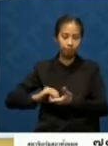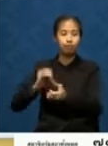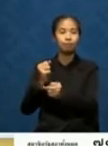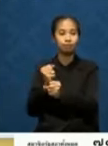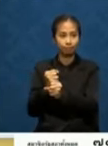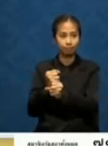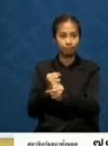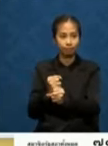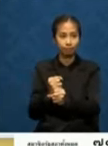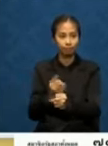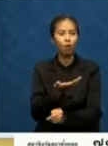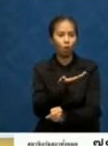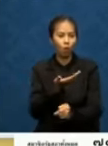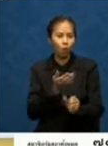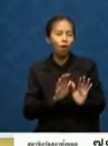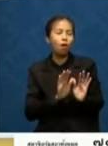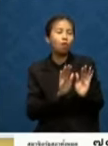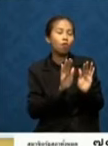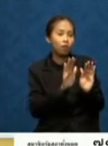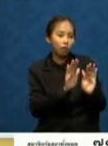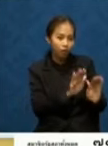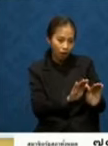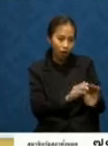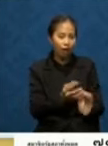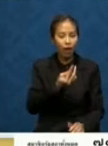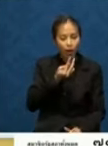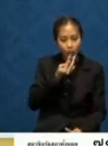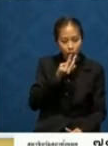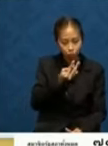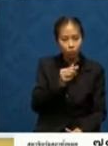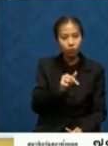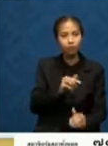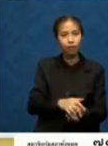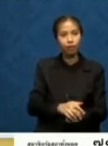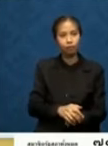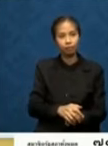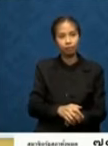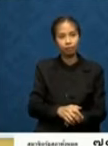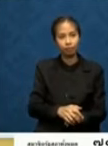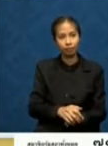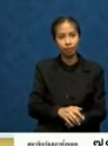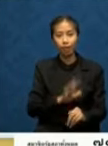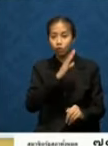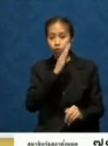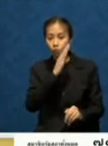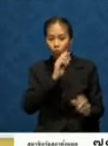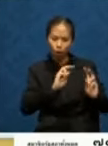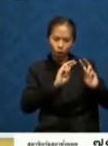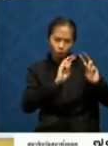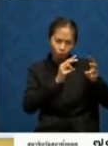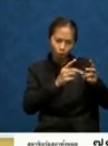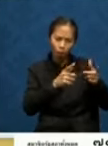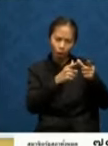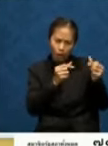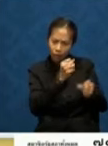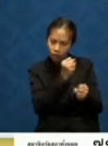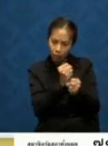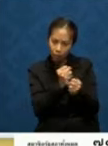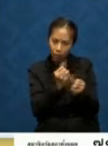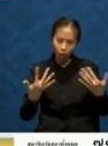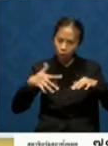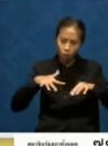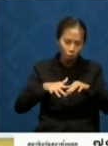ากให้มีการดูเรื่องประเด็นที่จะสามารถทำงานได้อย่างมีประสิทธิภาพประสิทธิผ